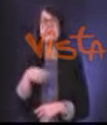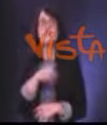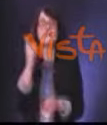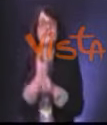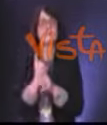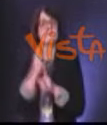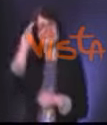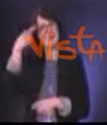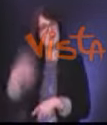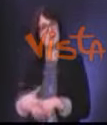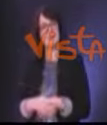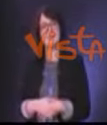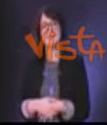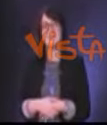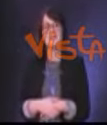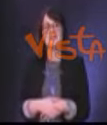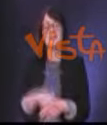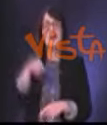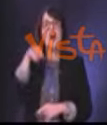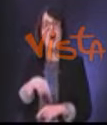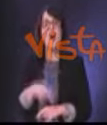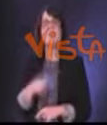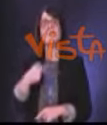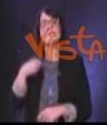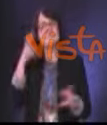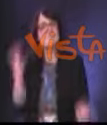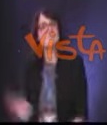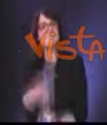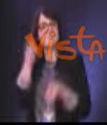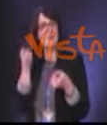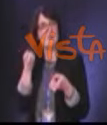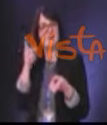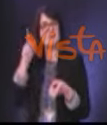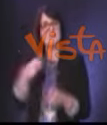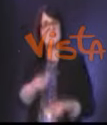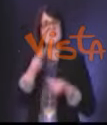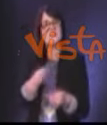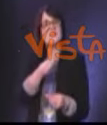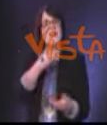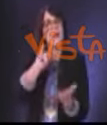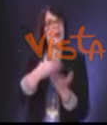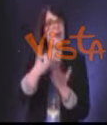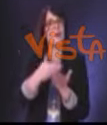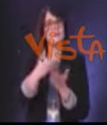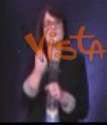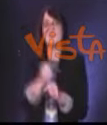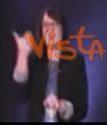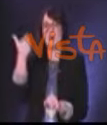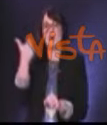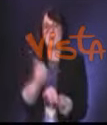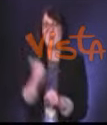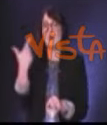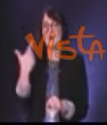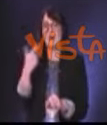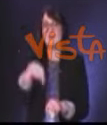Dovete sapere che oggi approfittiamo anche per dare una notizia all'Italia che